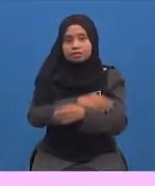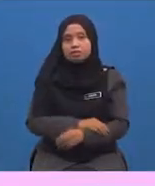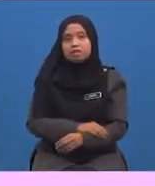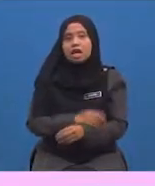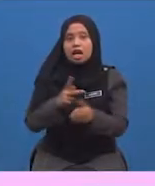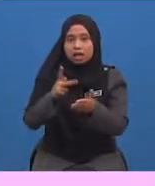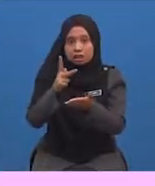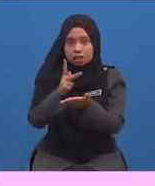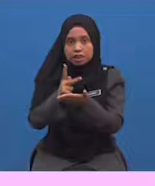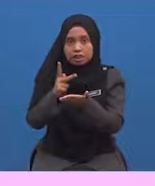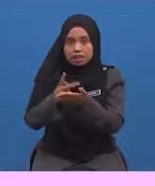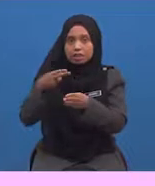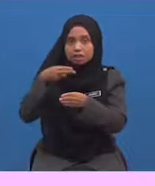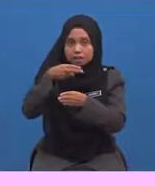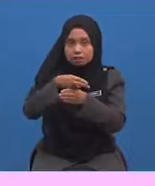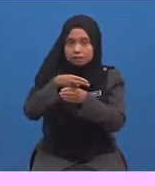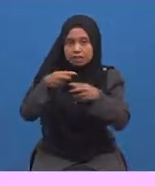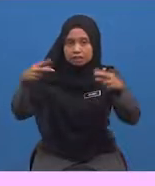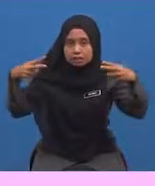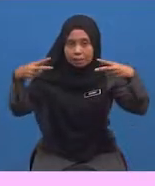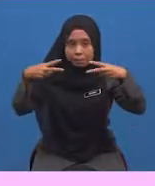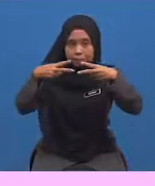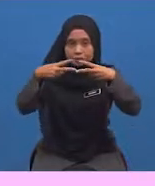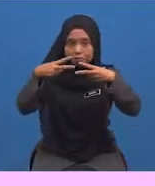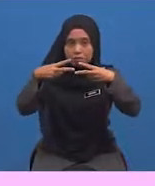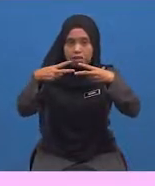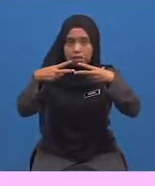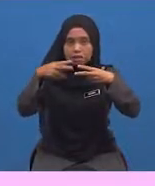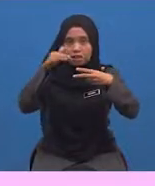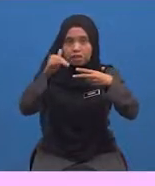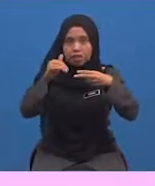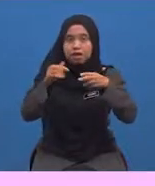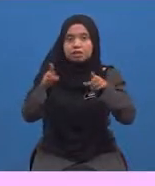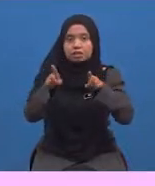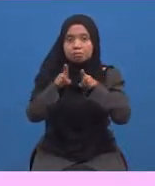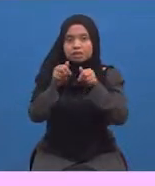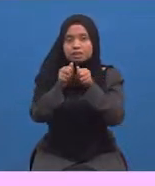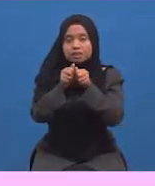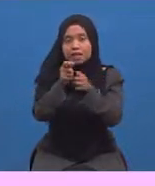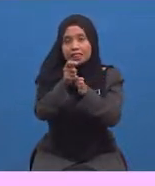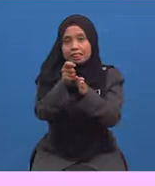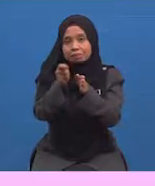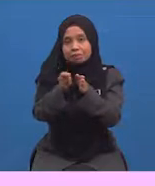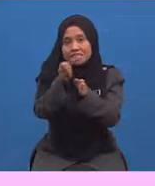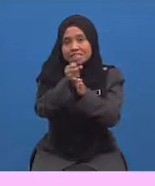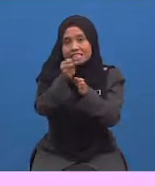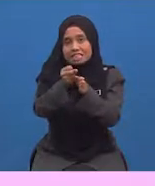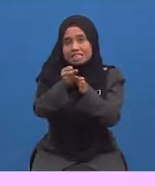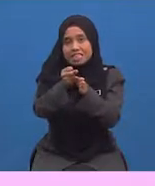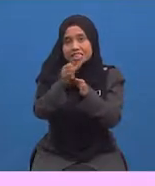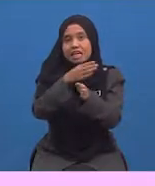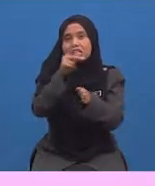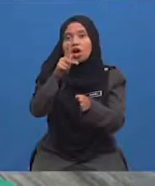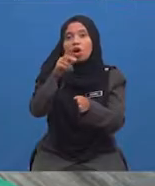Keratan rentas prisma ialah keratan yang berserenjang dengan tepi sisinya dan kongruen dengan tapak.